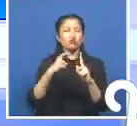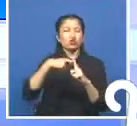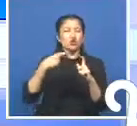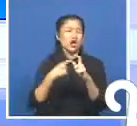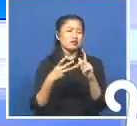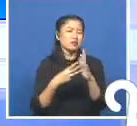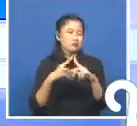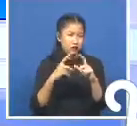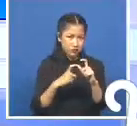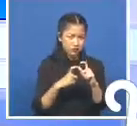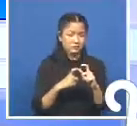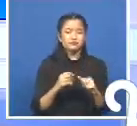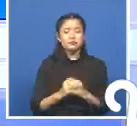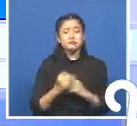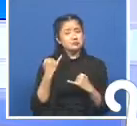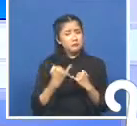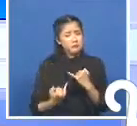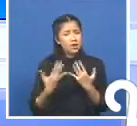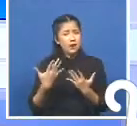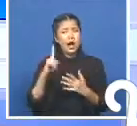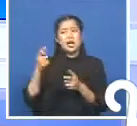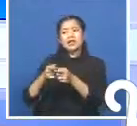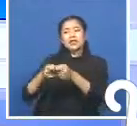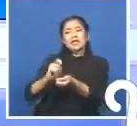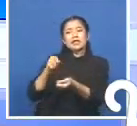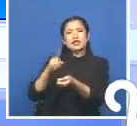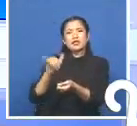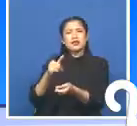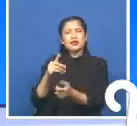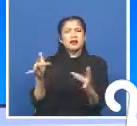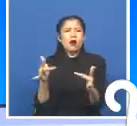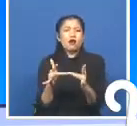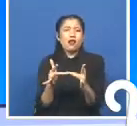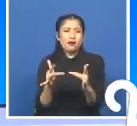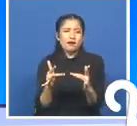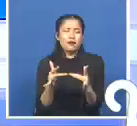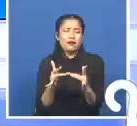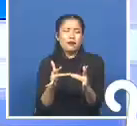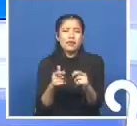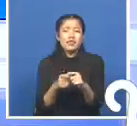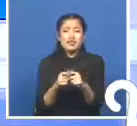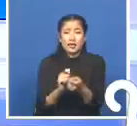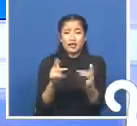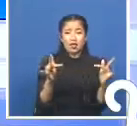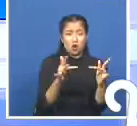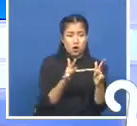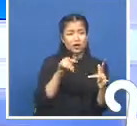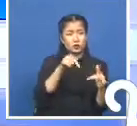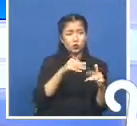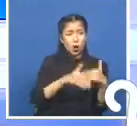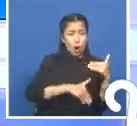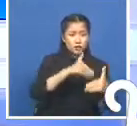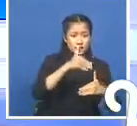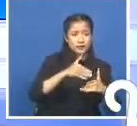selanjutnya, yang terakhir, Anda akan menerima tiket elektronik. Kita lihat lagi bagaimana proses selanjutnya. Nantinya, saudara, ketika